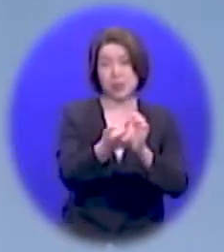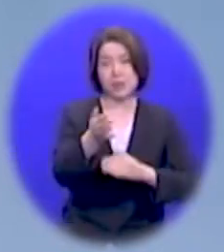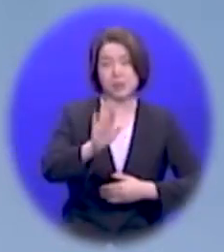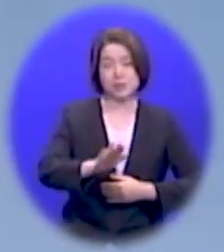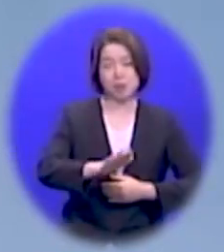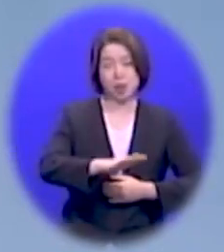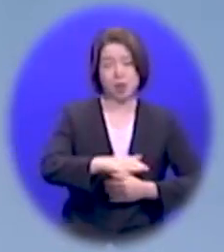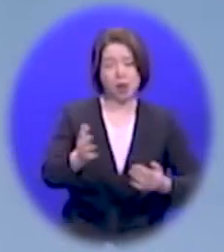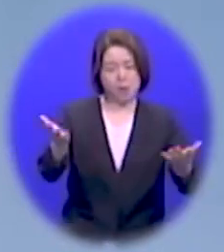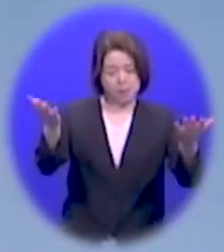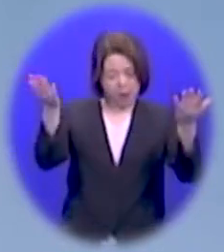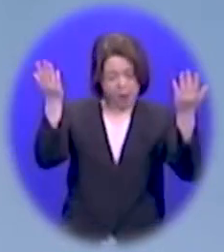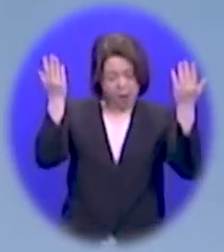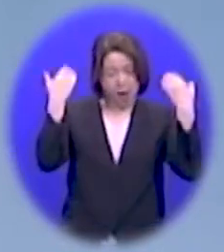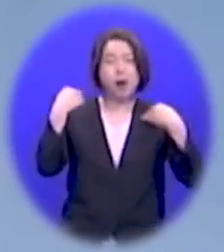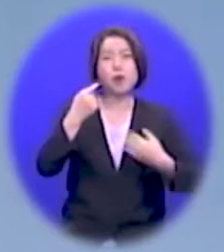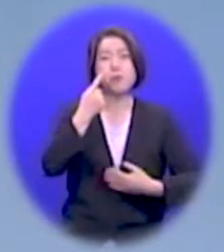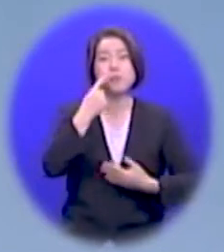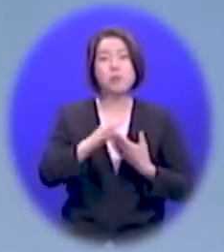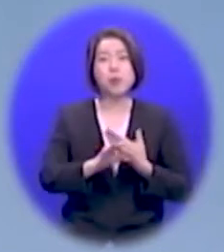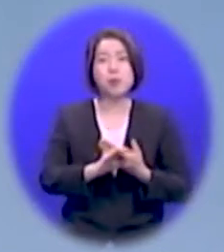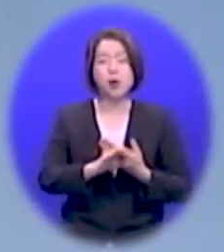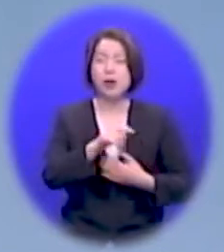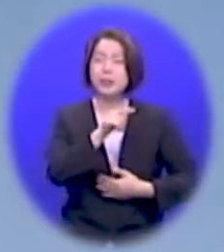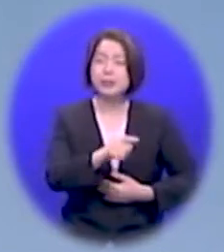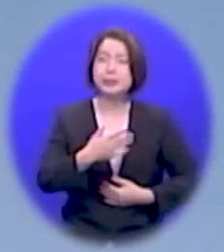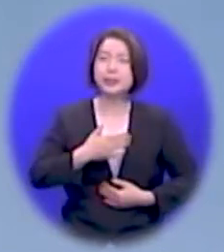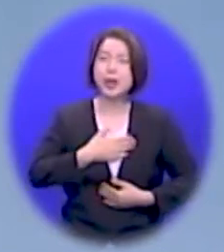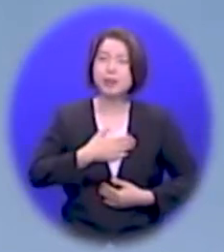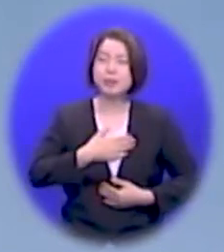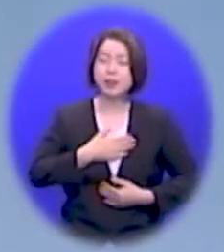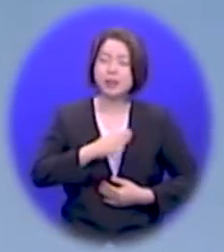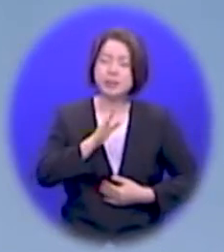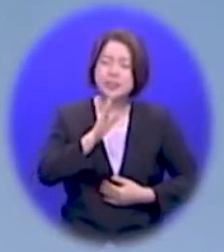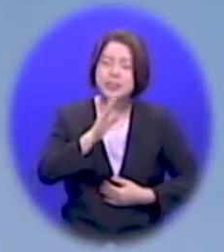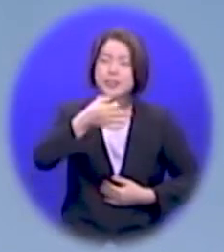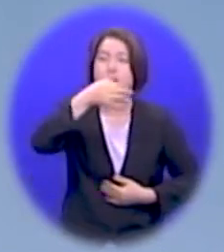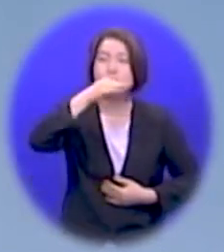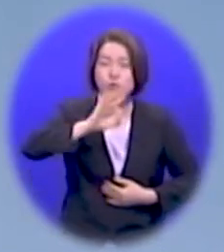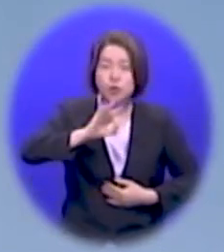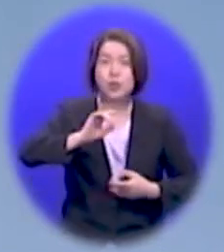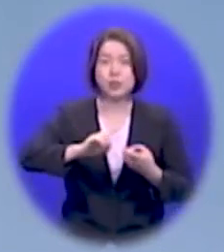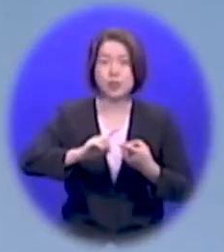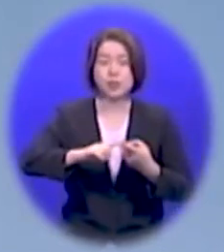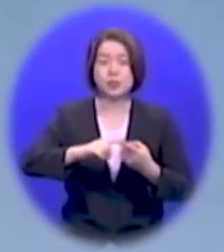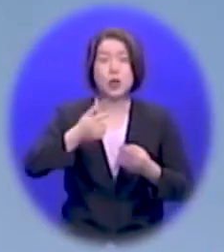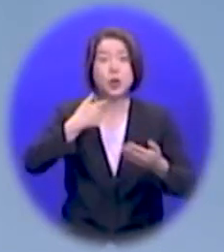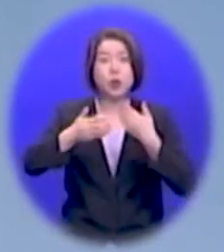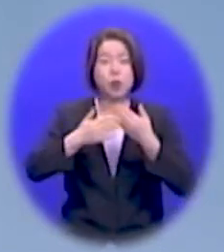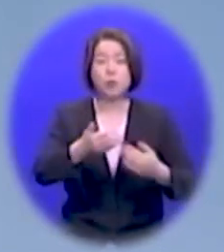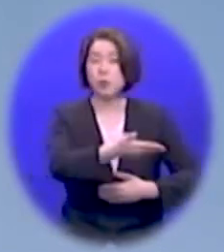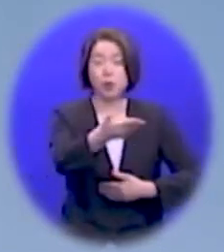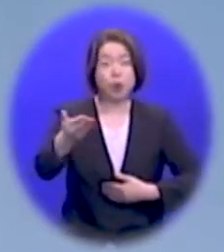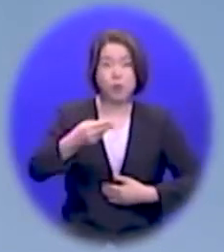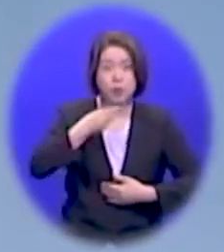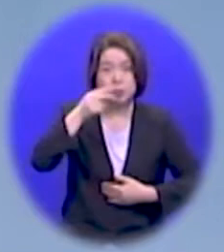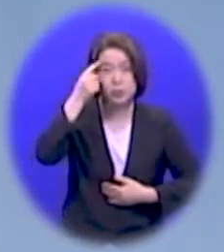지나고 보니까 그것이 나에게 말할 수 없이 유이 캐슬 땄다고 하는 경험이 여러분에게는 없습니까